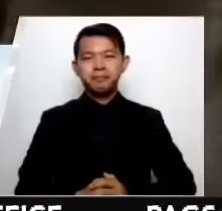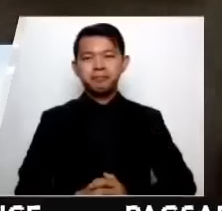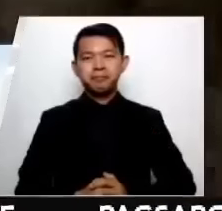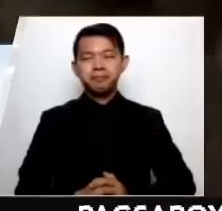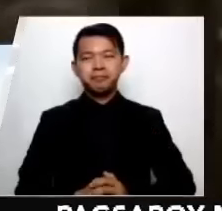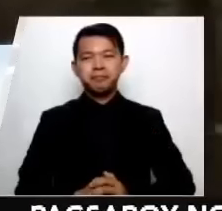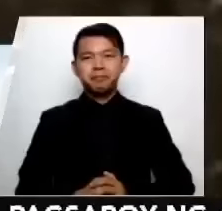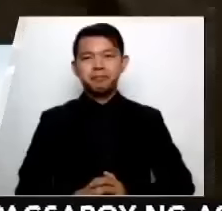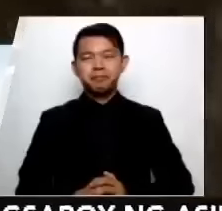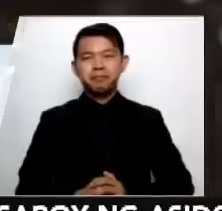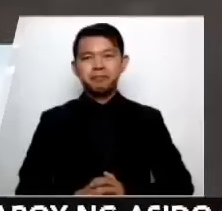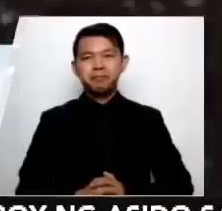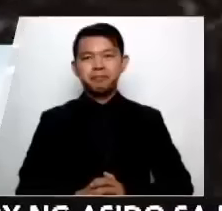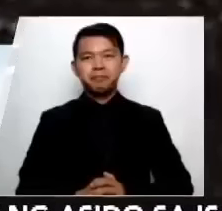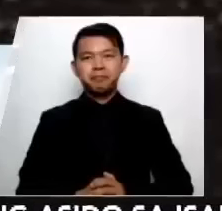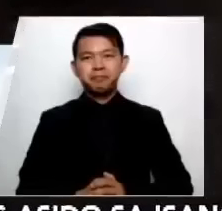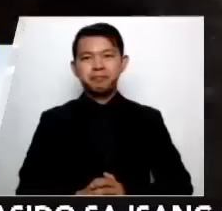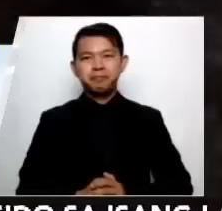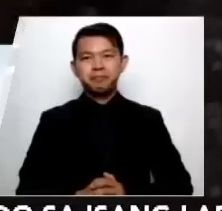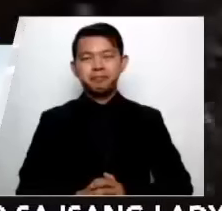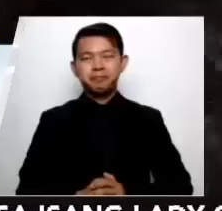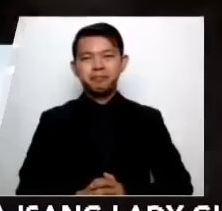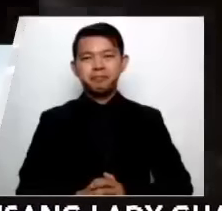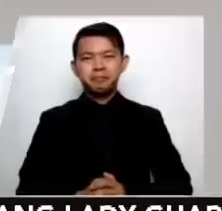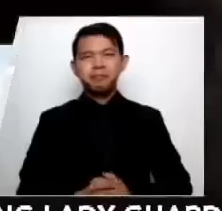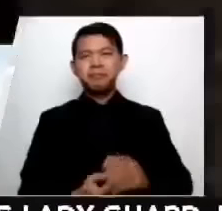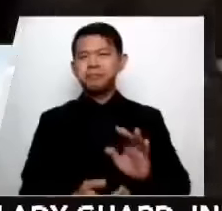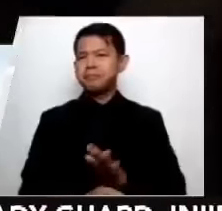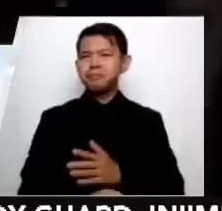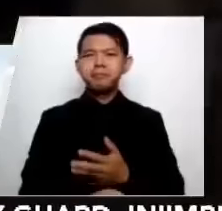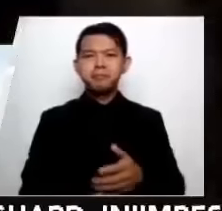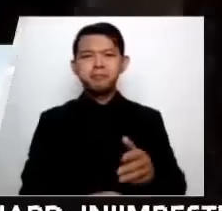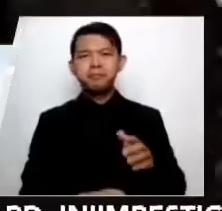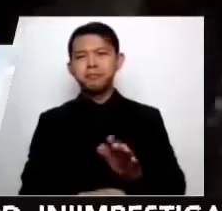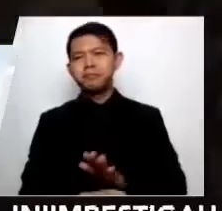Sadyang pihikan ba o sobra mong juicy? Kailan ka